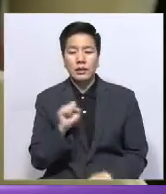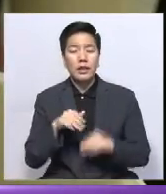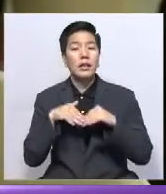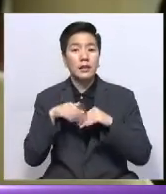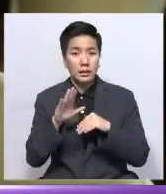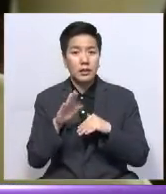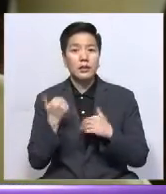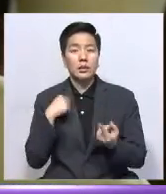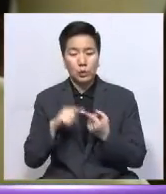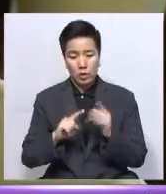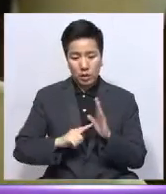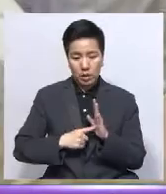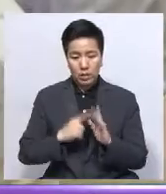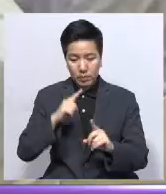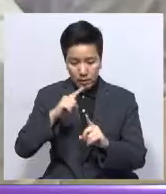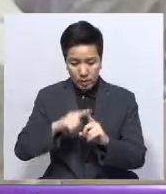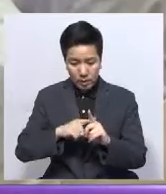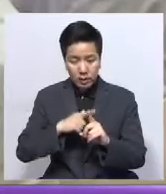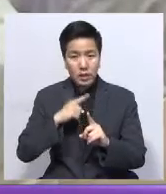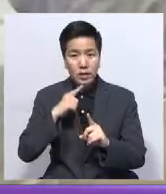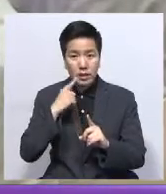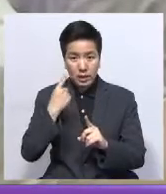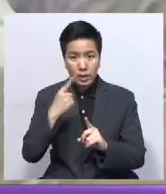บาทมีผลตั้งแต่วันที่1มกราคม